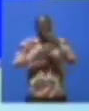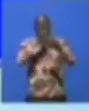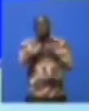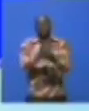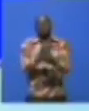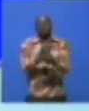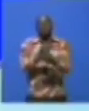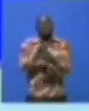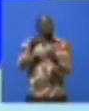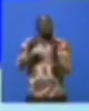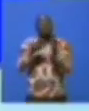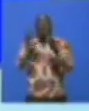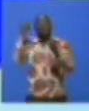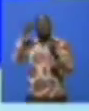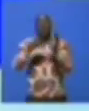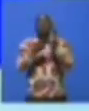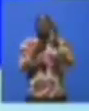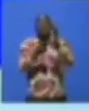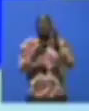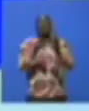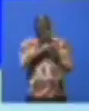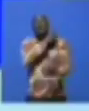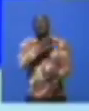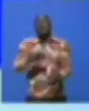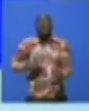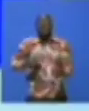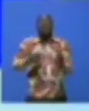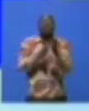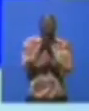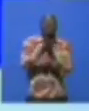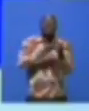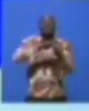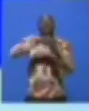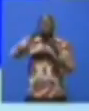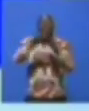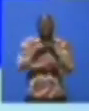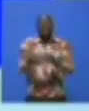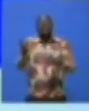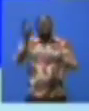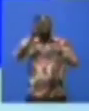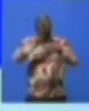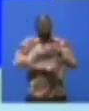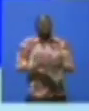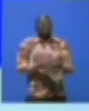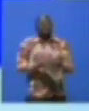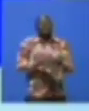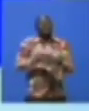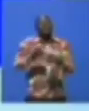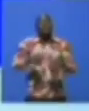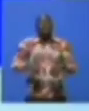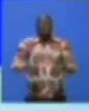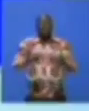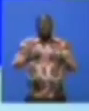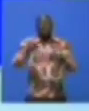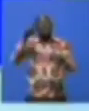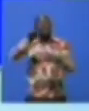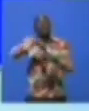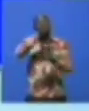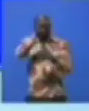de la plénière, les députés se sont intéressés au bilan partiel de la mise en œuvre du continuum et sur la situation